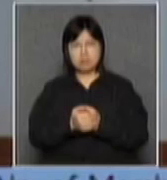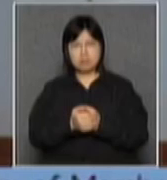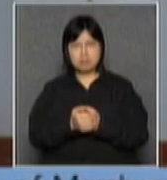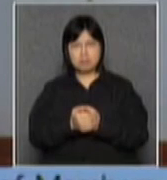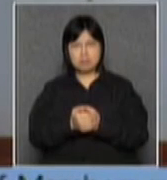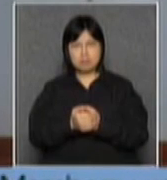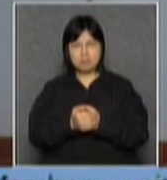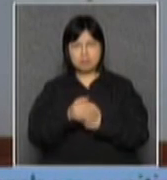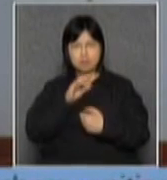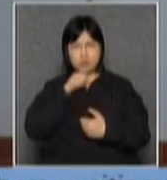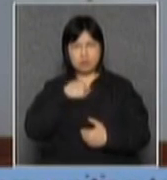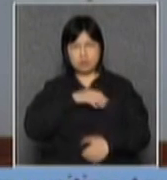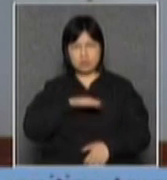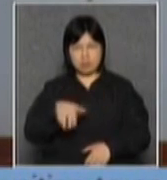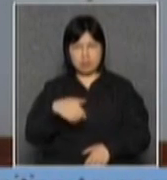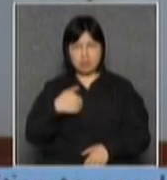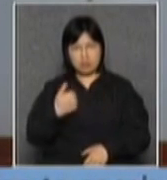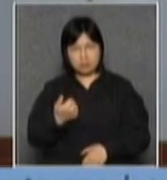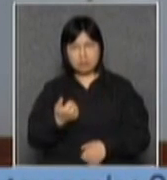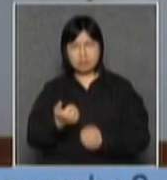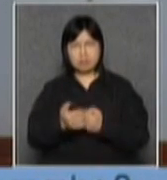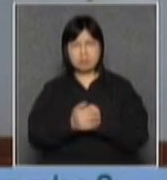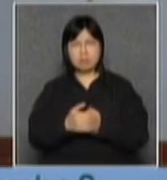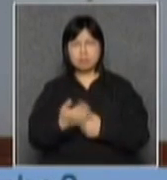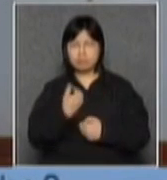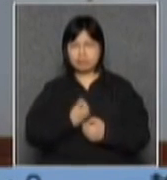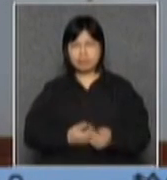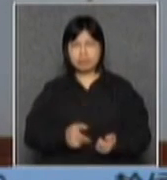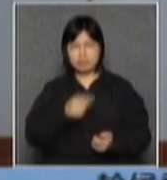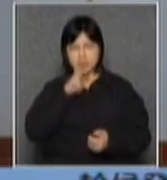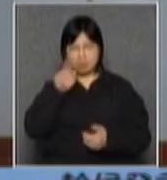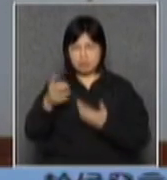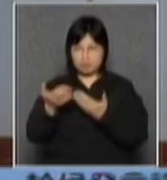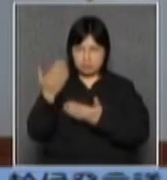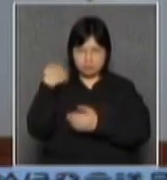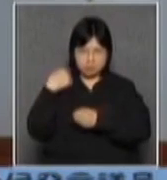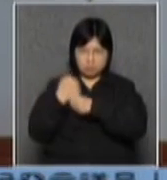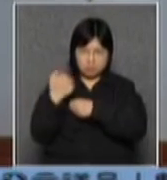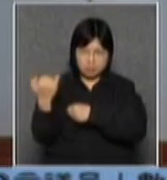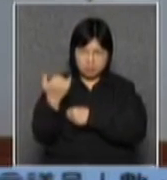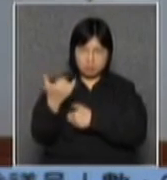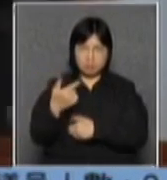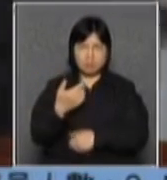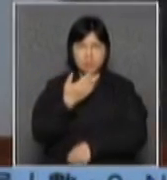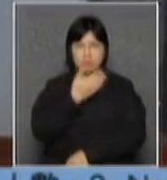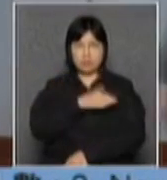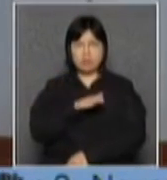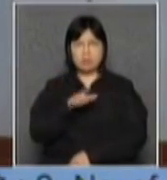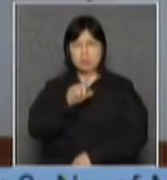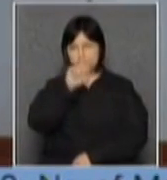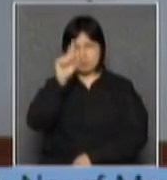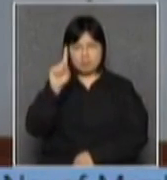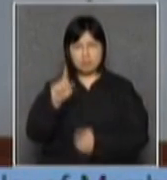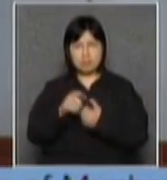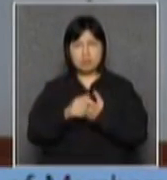如果我哋係坦白咁講，睇往績。無論係我正話，即係呢個